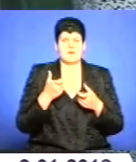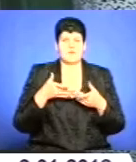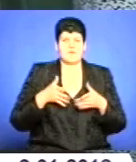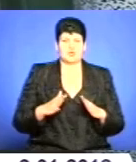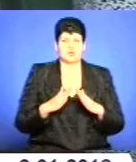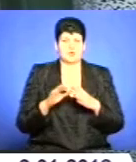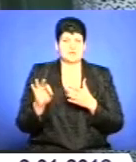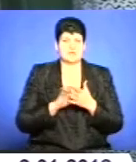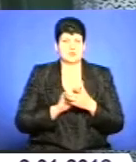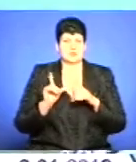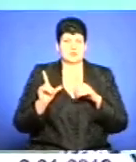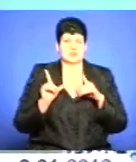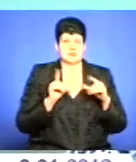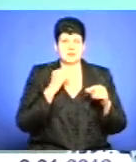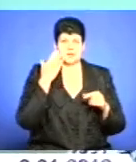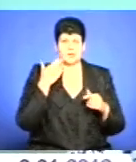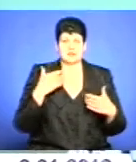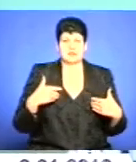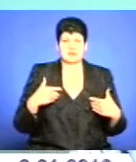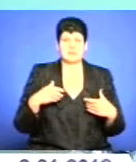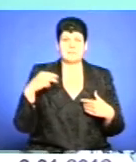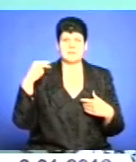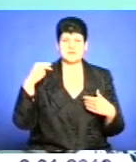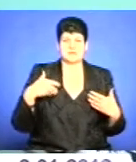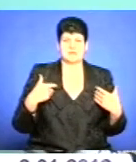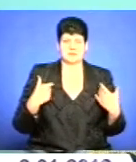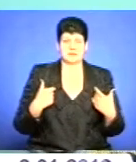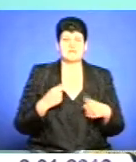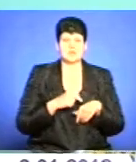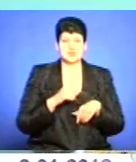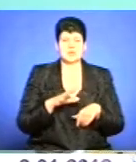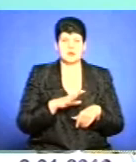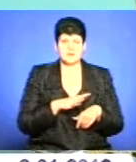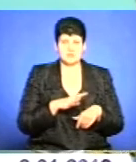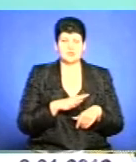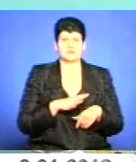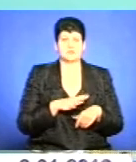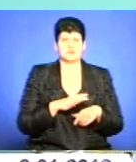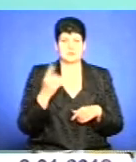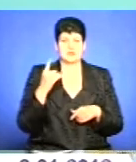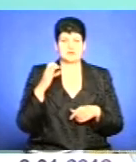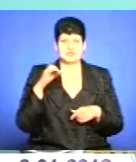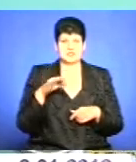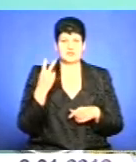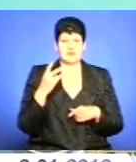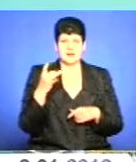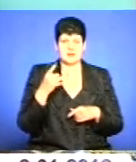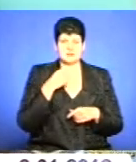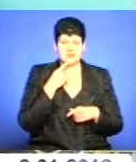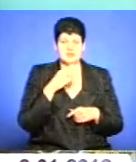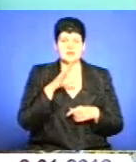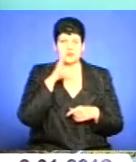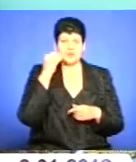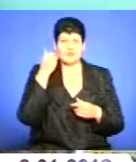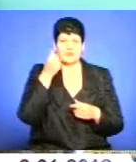після привітання президента. Відчуття було, що 1 січня. Навіть лікарку свою підготовила два рази і казала – навіть новорічну ніч.